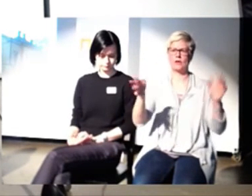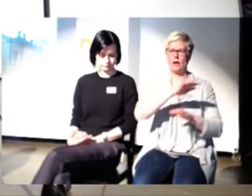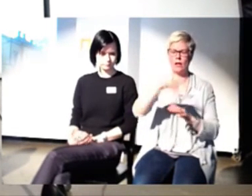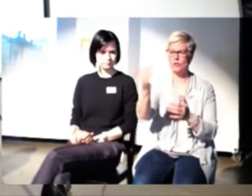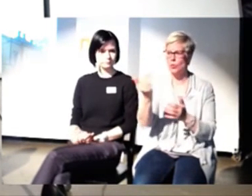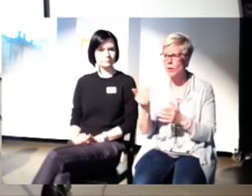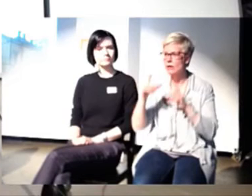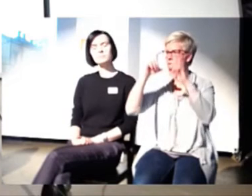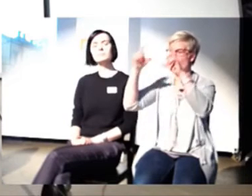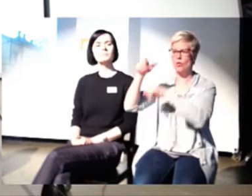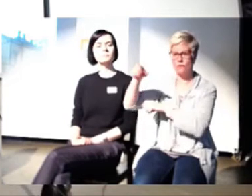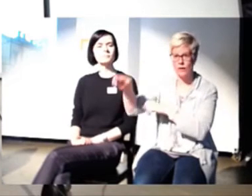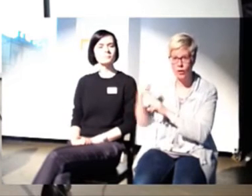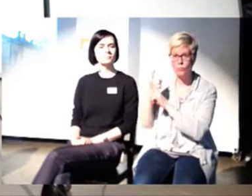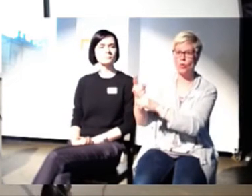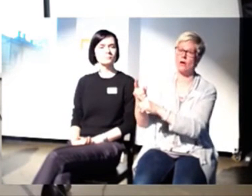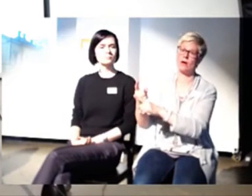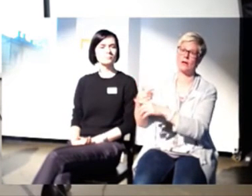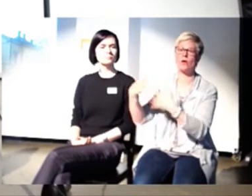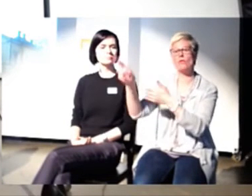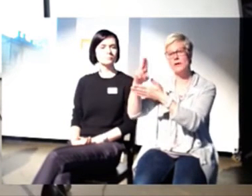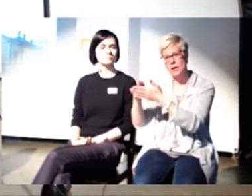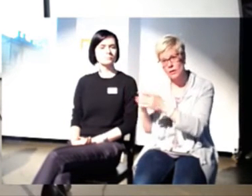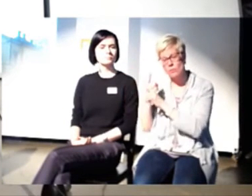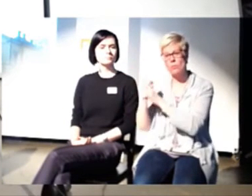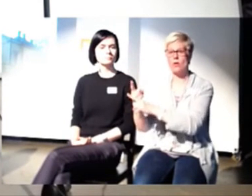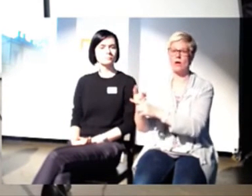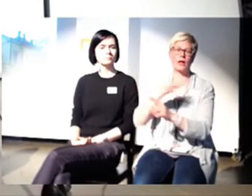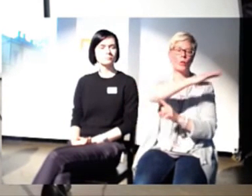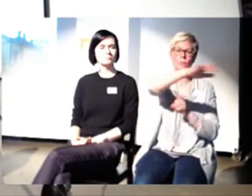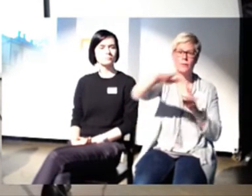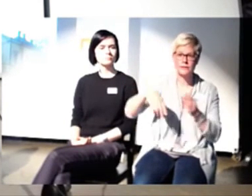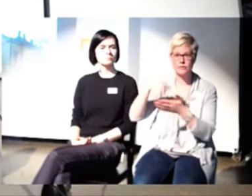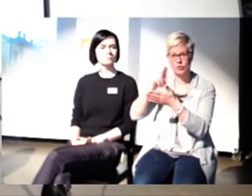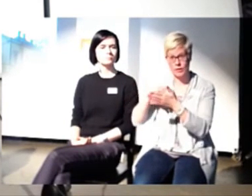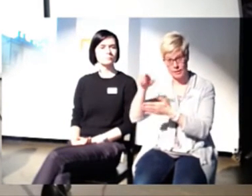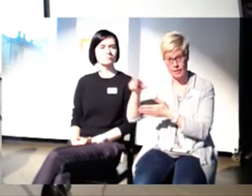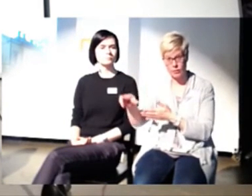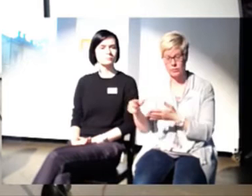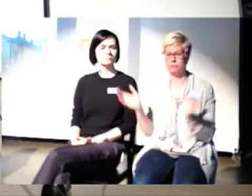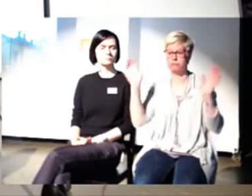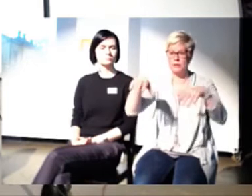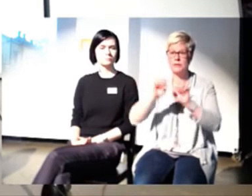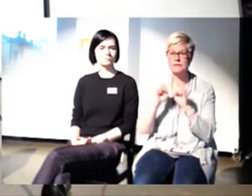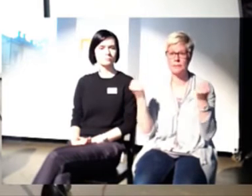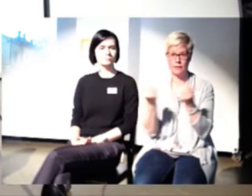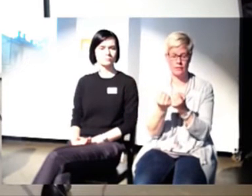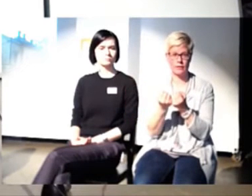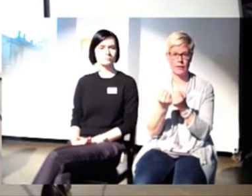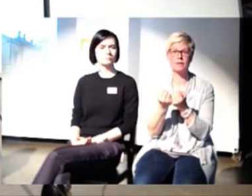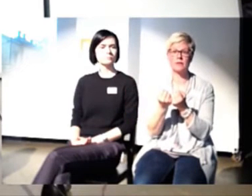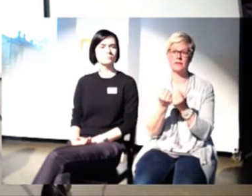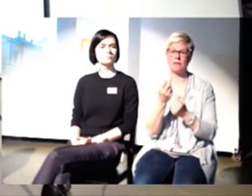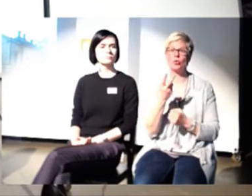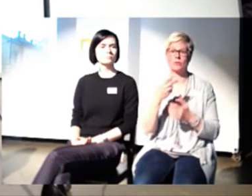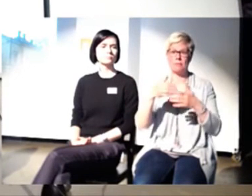ja valokuvaajia, kuvataiteilijoita ja ympäristötaiteilijoita. Ja he sitten, meillä oli heidän kanssaan muutaman päivän